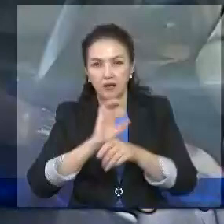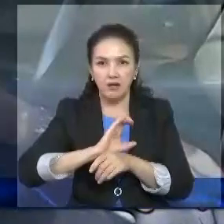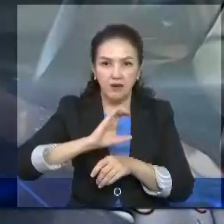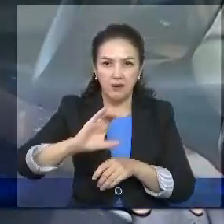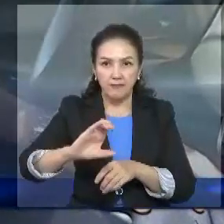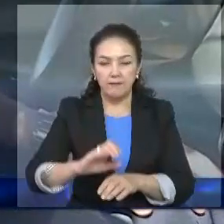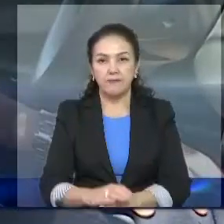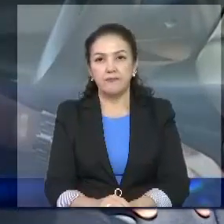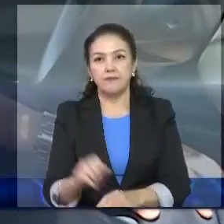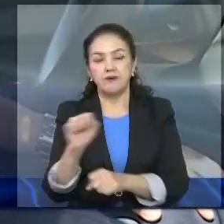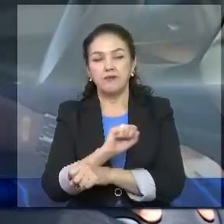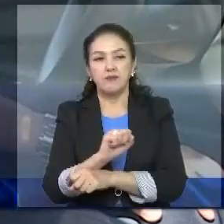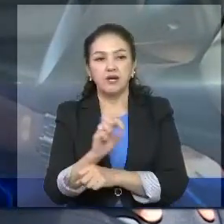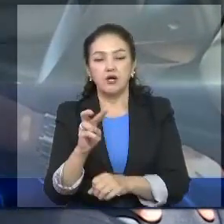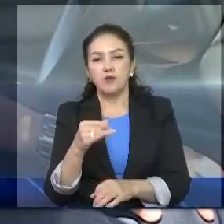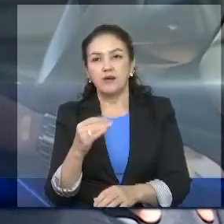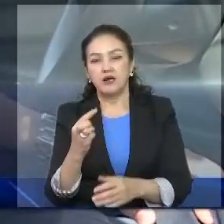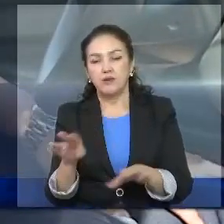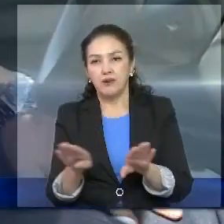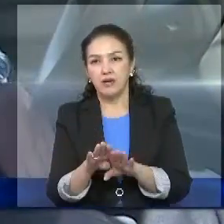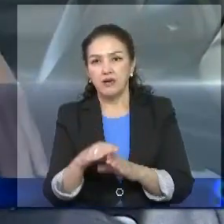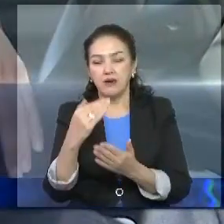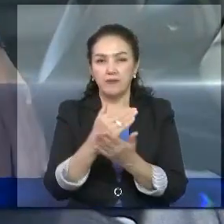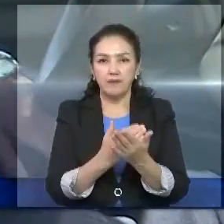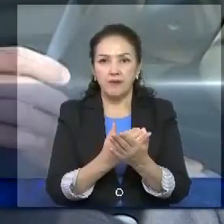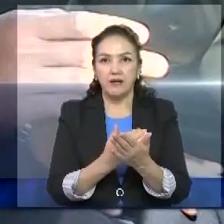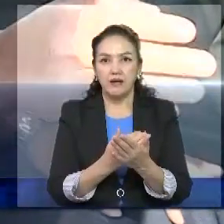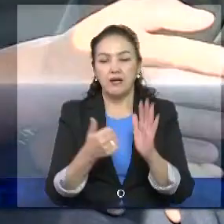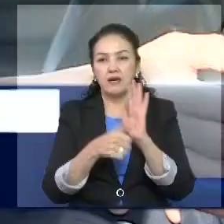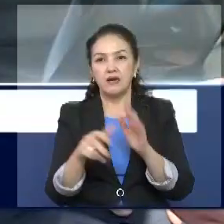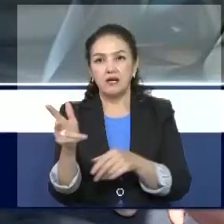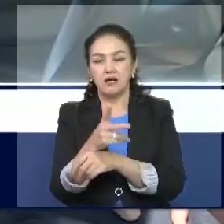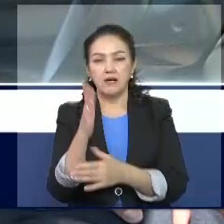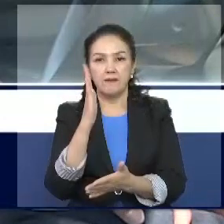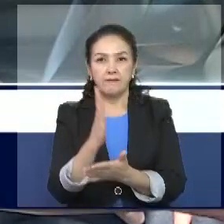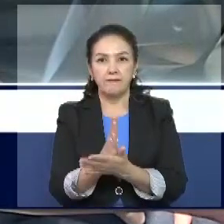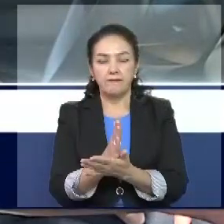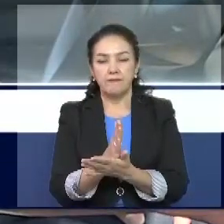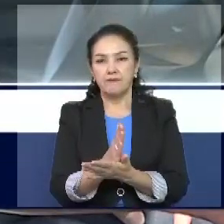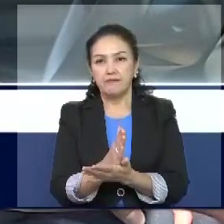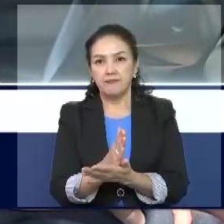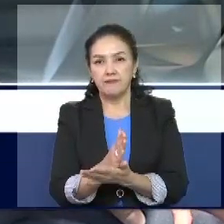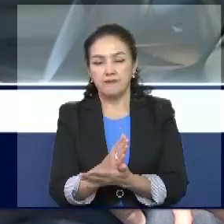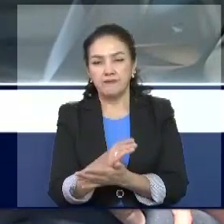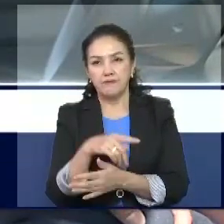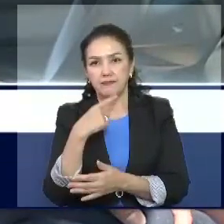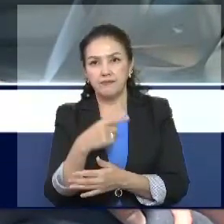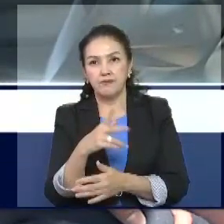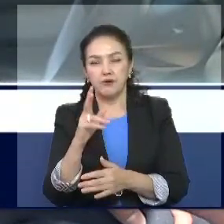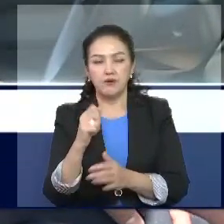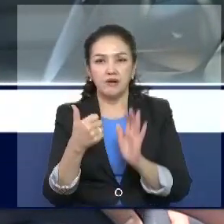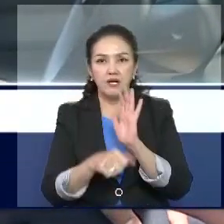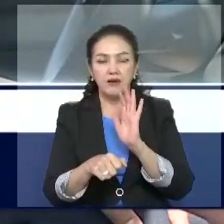жіберіледі. Автоураган МС ақпаратты бағдарламалық кешенінде 6 камера орналасқан. Ол жаңа айта кеткенімде